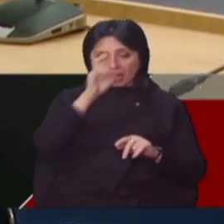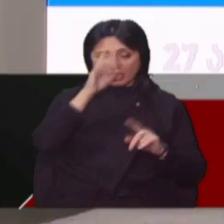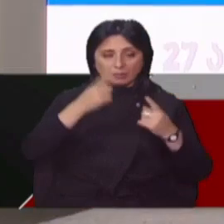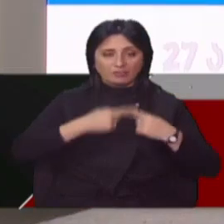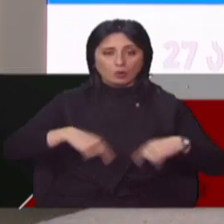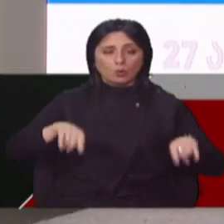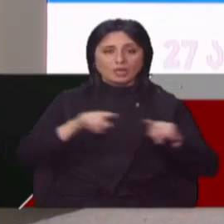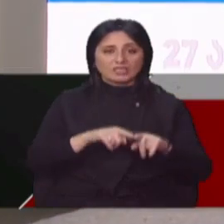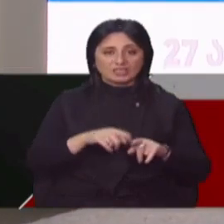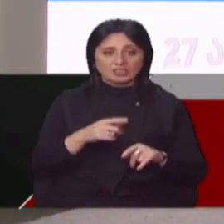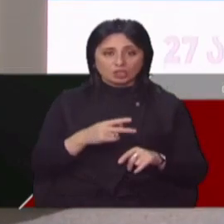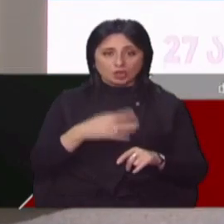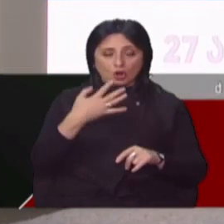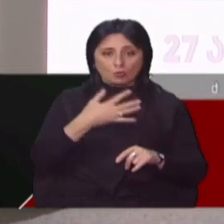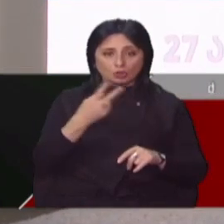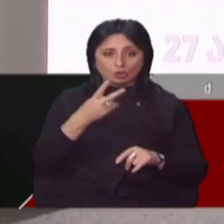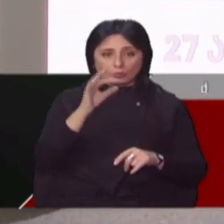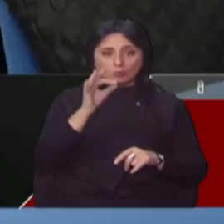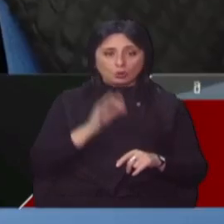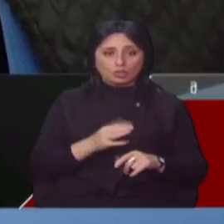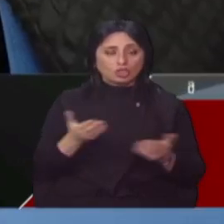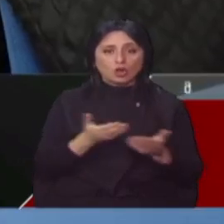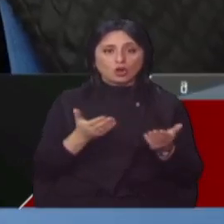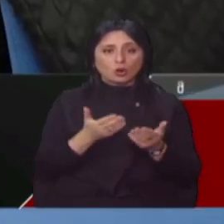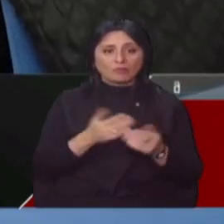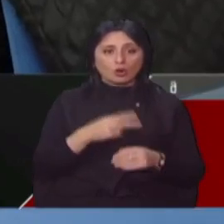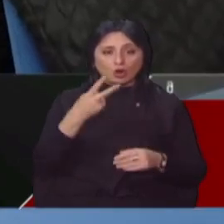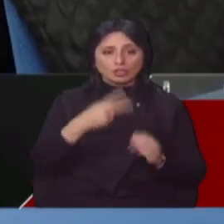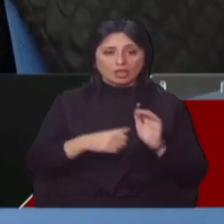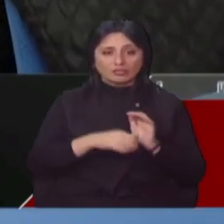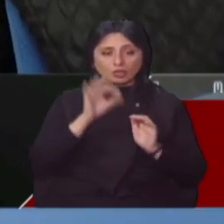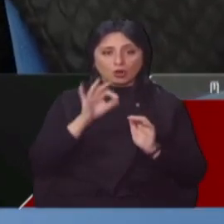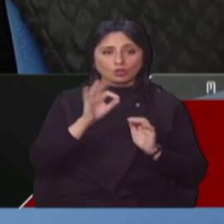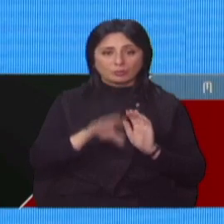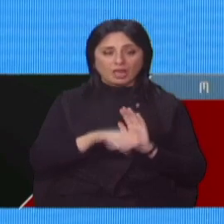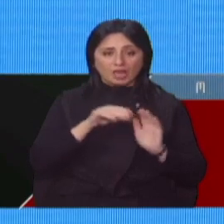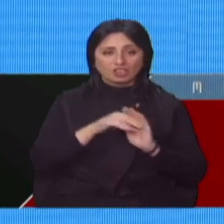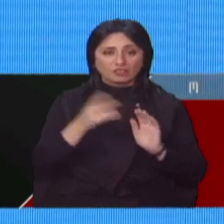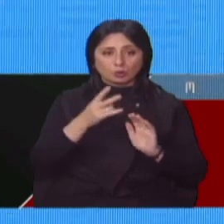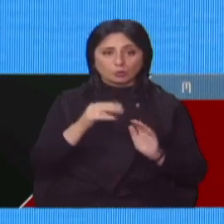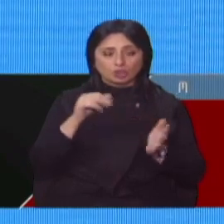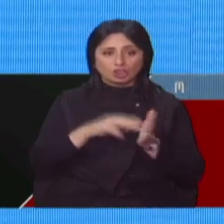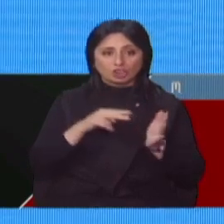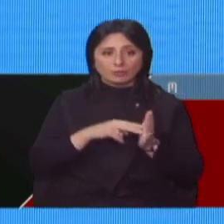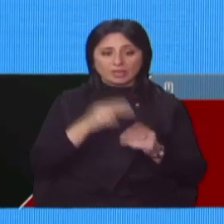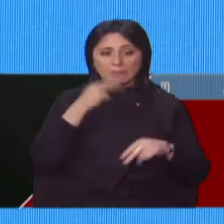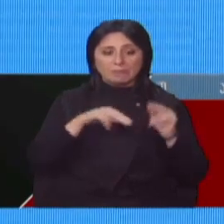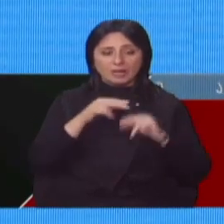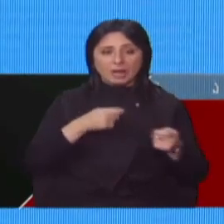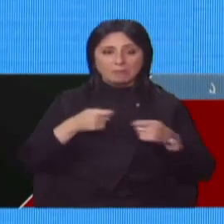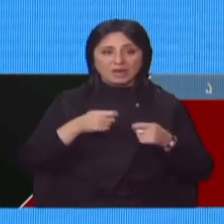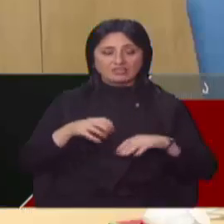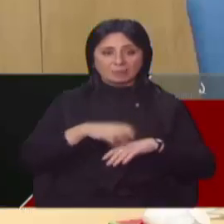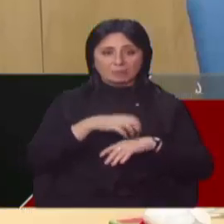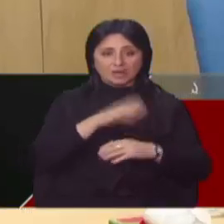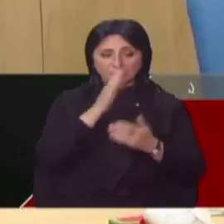არასამთავრობო ორგანიზაციათა 52%, რომლებმაც 26 ოქტომბრის არჩევნები უნდა შეაფასონ. ბრალდება მმართველი